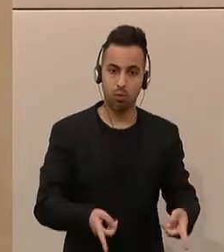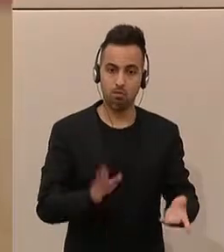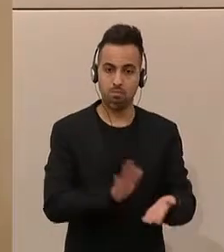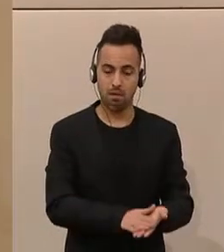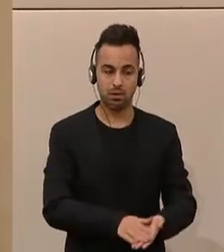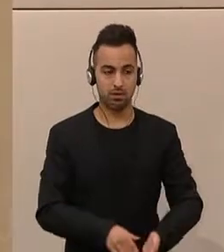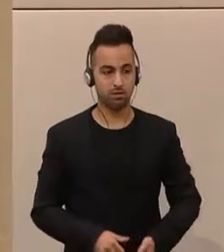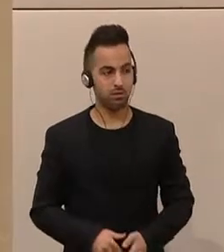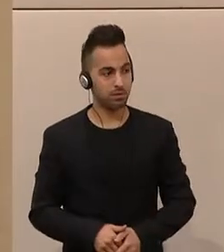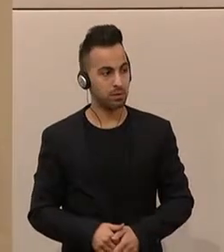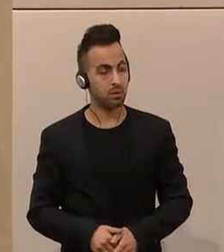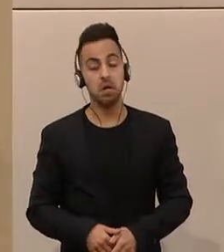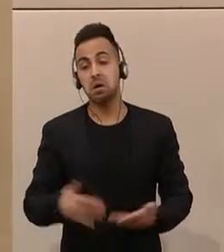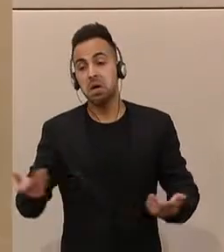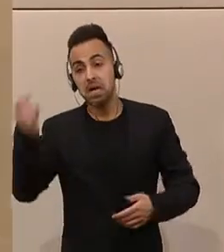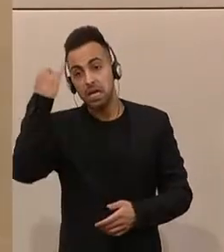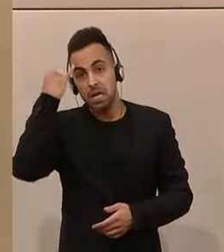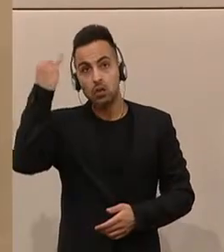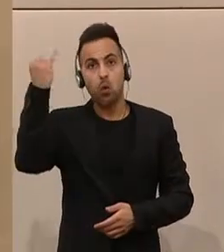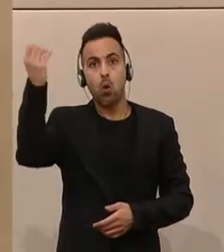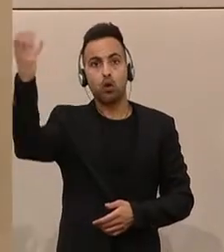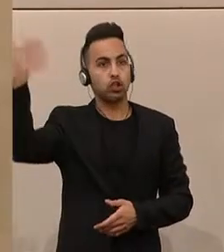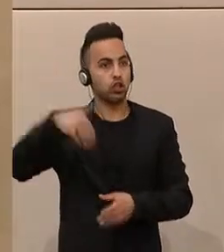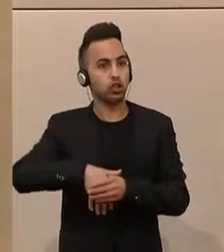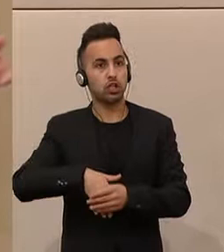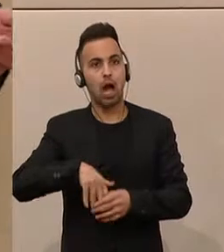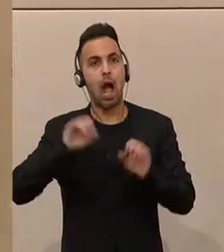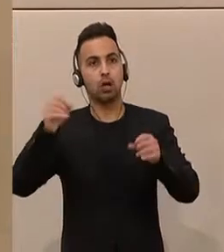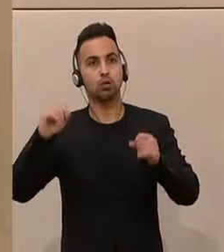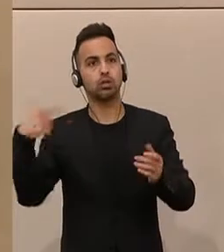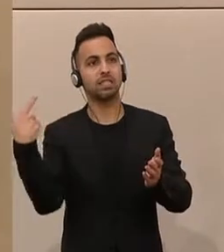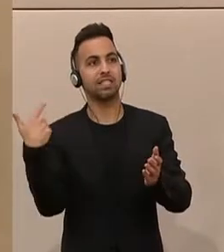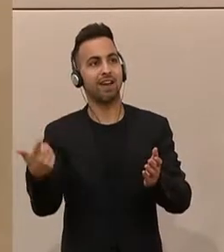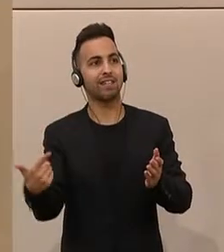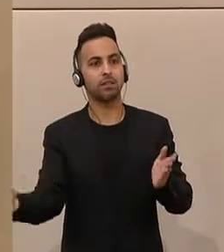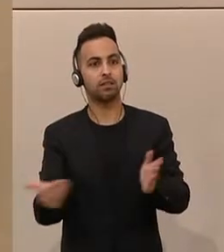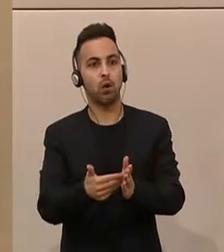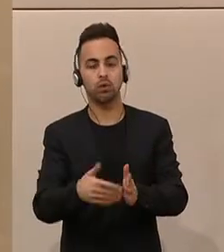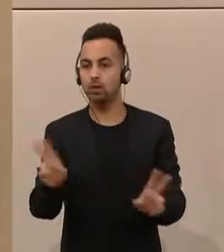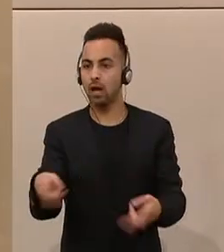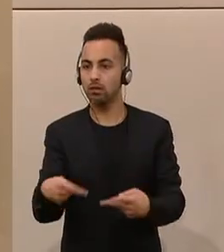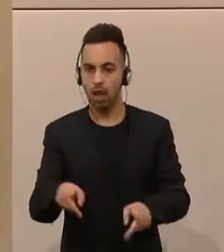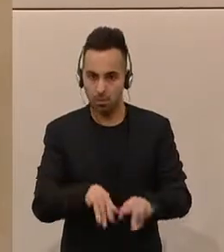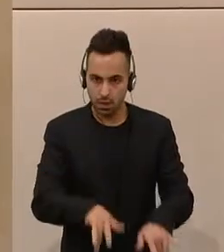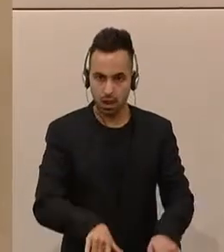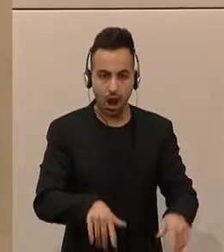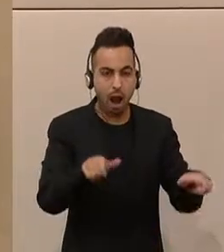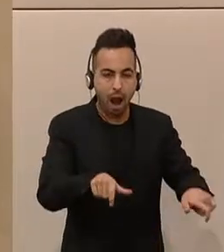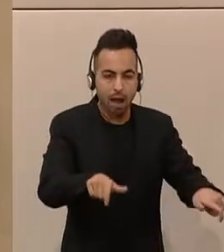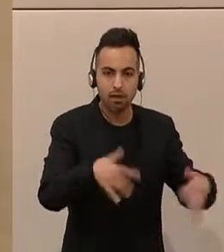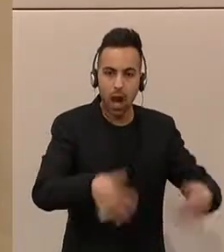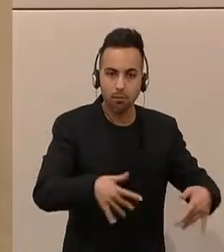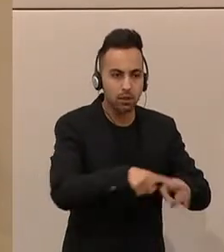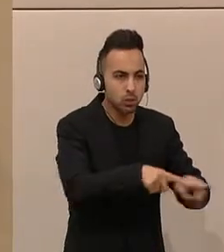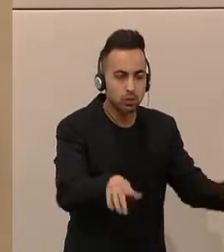Und jetzt könnte man sagen, okay, das heißt ideologisch, geben wir dann Aktion 20.000 nicht. Faktisch ist aber, wir haben ältere Arbeitslose. Und wir wissen, dass sie die extrem schwer